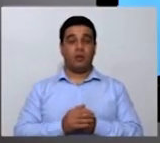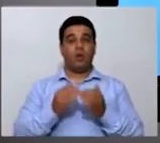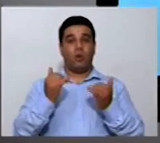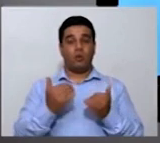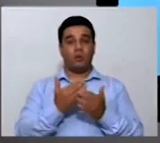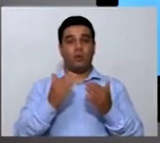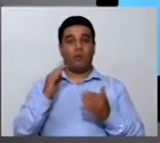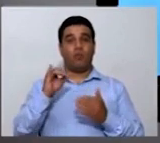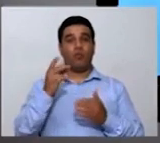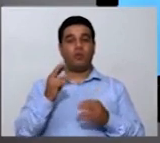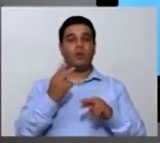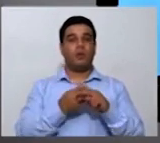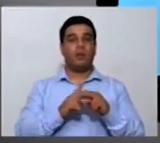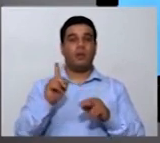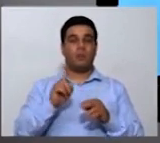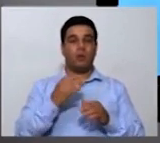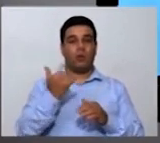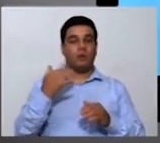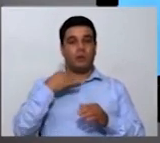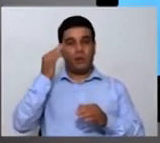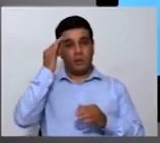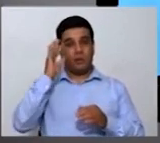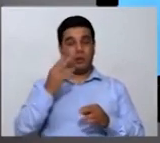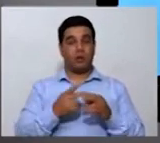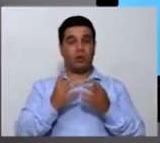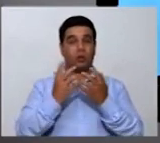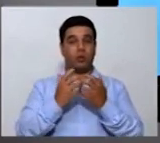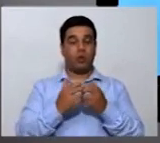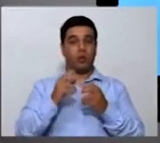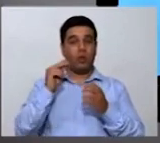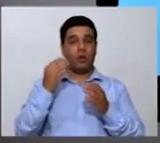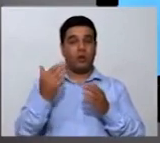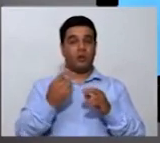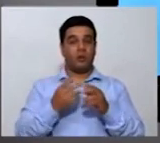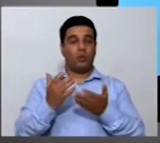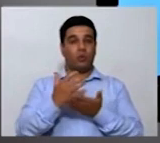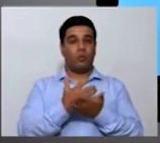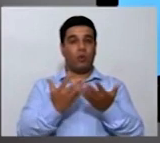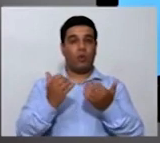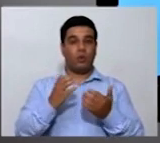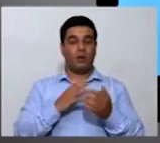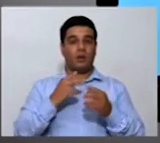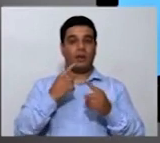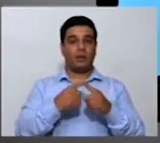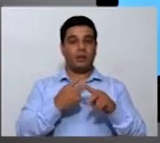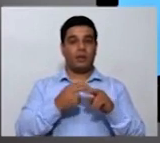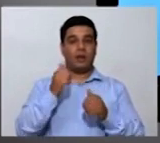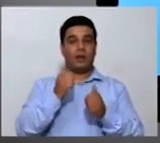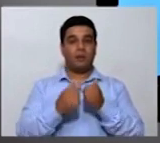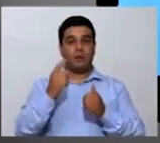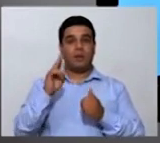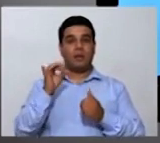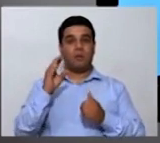Keling, funksiya o'zi nima ekanligini eslab olamiz. Agar sonlarning biror to'plamidan olingan x ning har bir